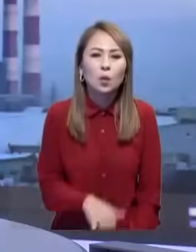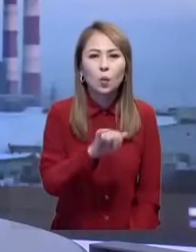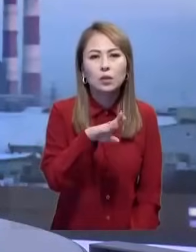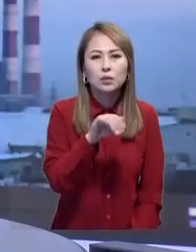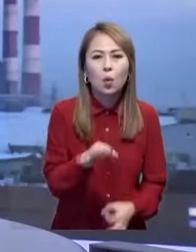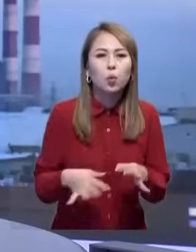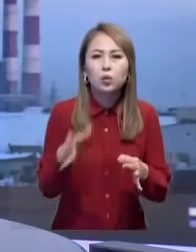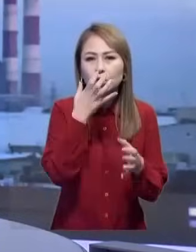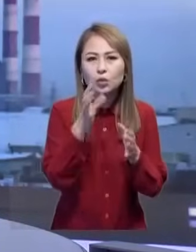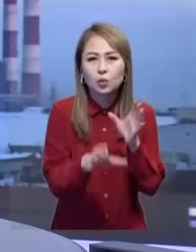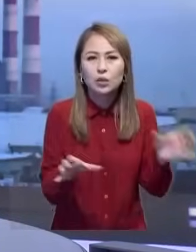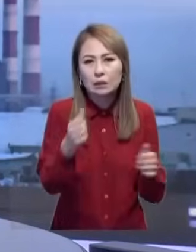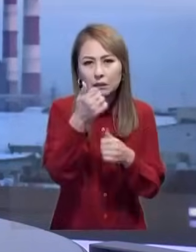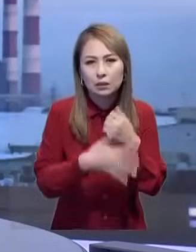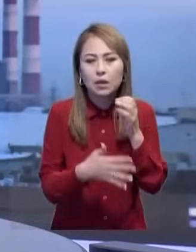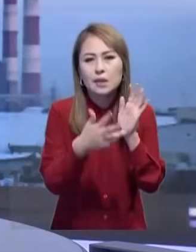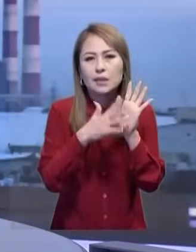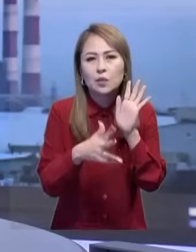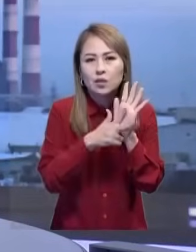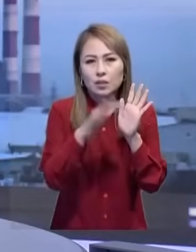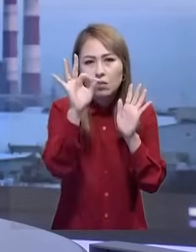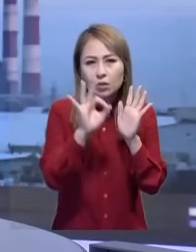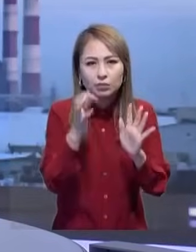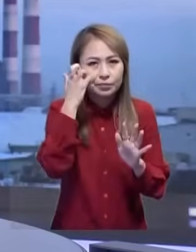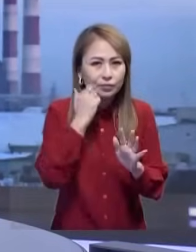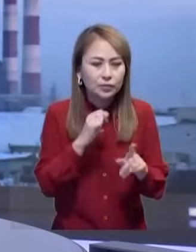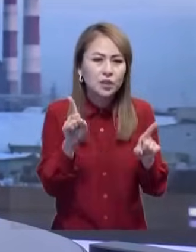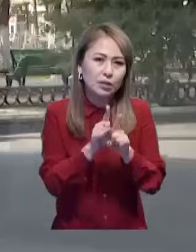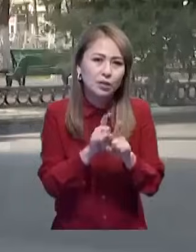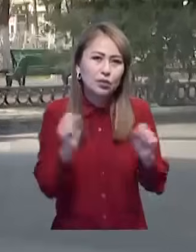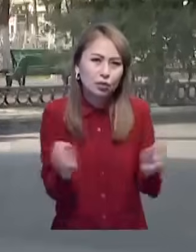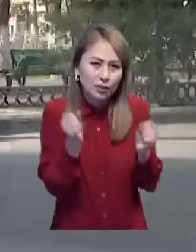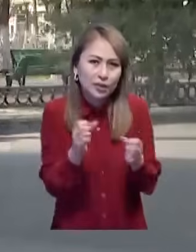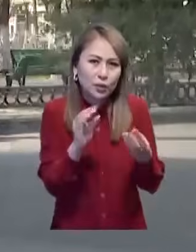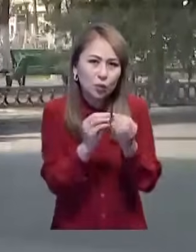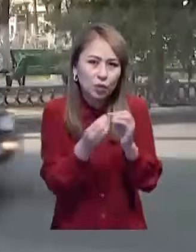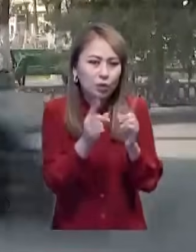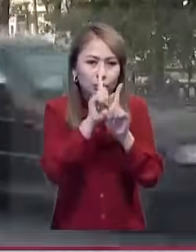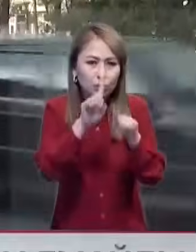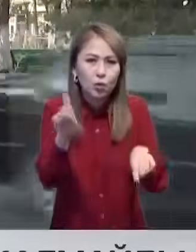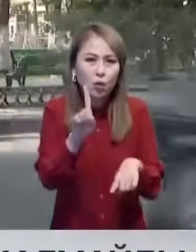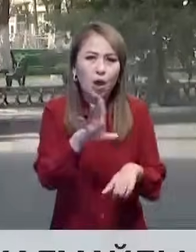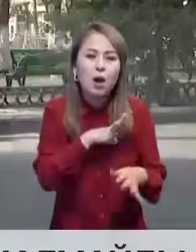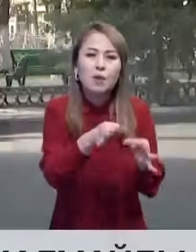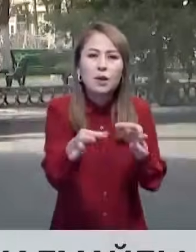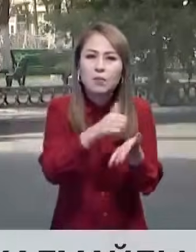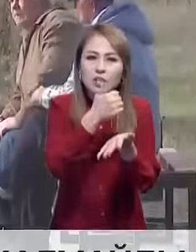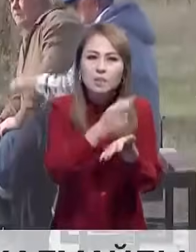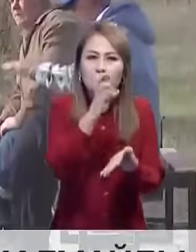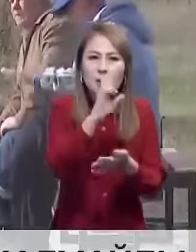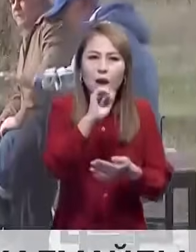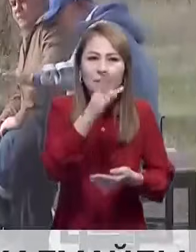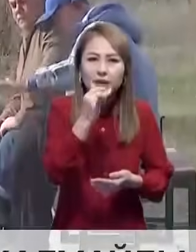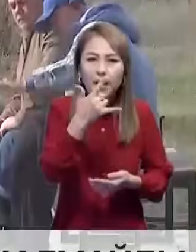Ұлытау облысындағы жылу электр орталығының 58%-ға тозығы жеткен. Дегенмен қысты күні мәселе туындамауы тиіс. Аймақ басшысы